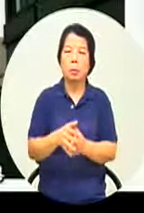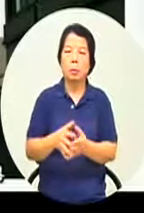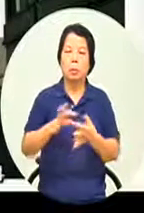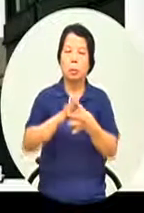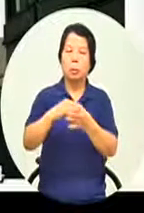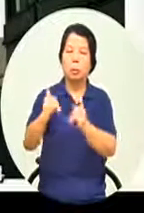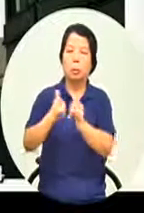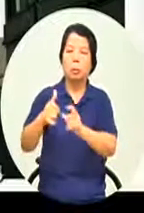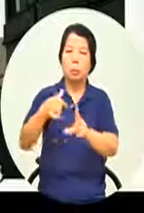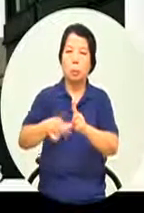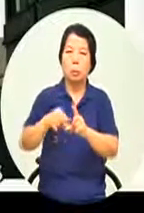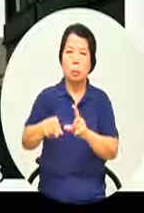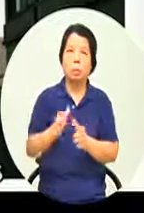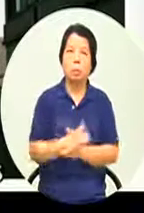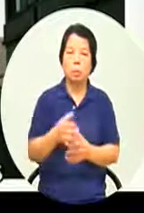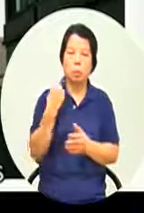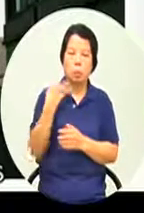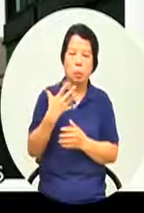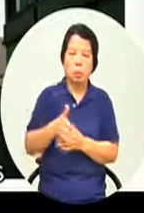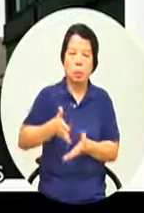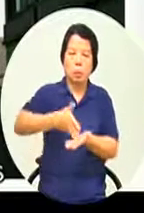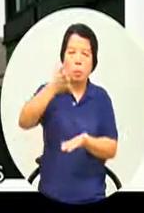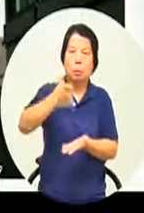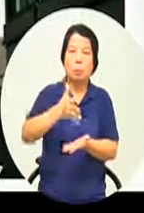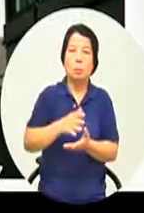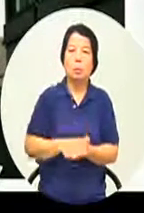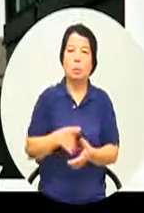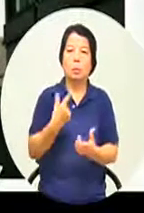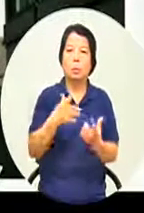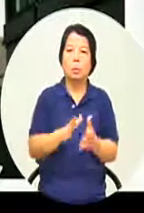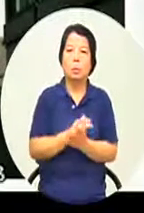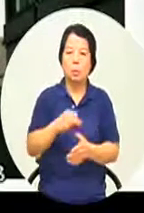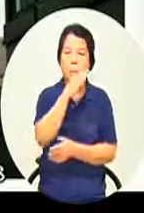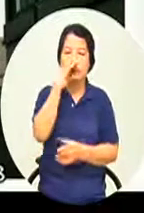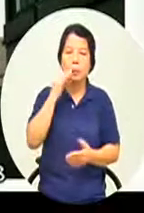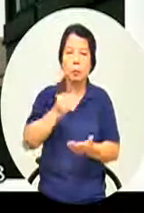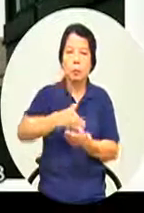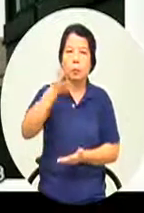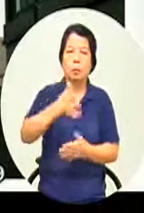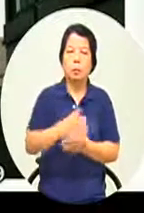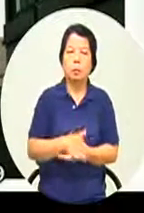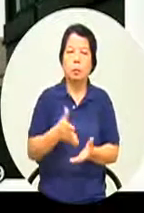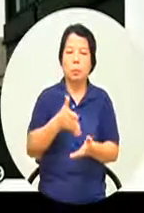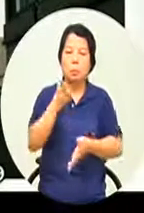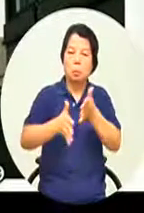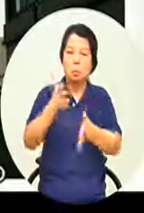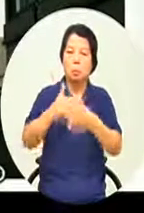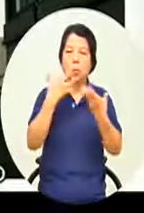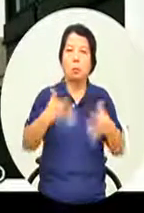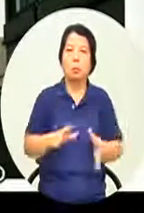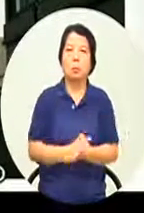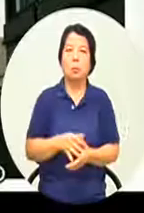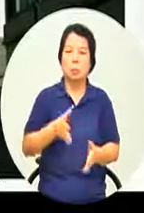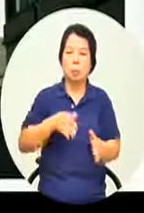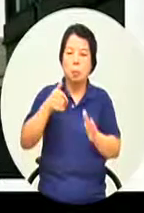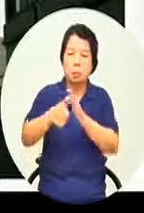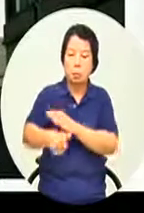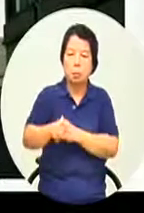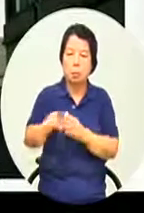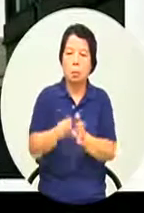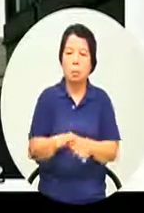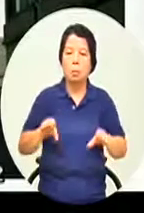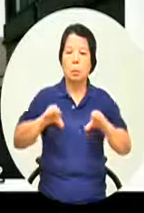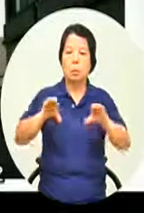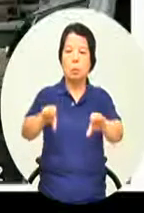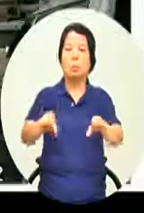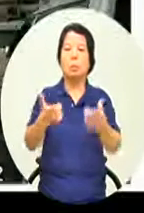社区，这个社区是新建的哈，蛮就算高级社区，已经盖了蛮多了。那从这边进去之后，两旁也都是